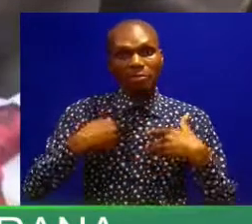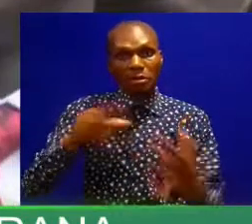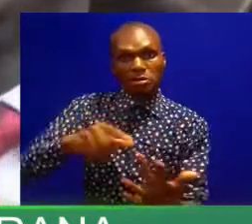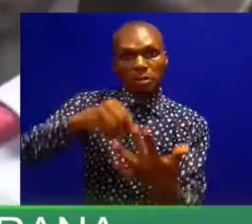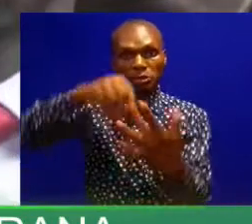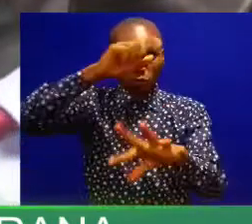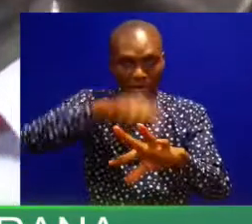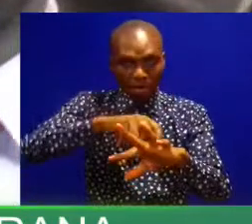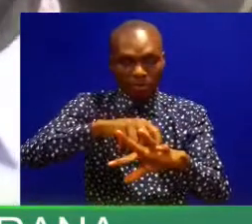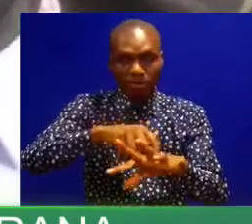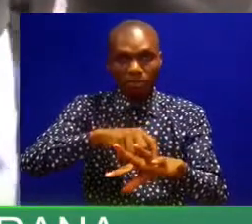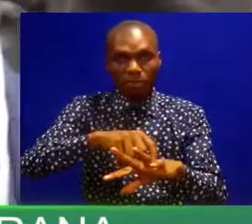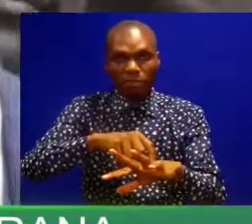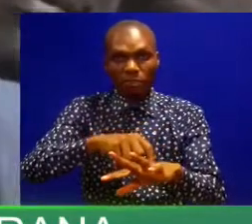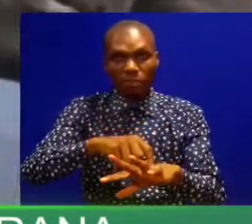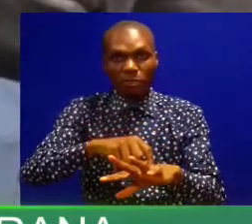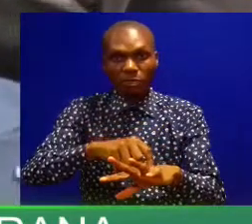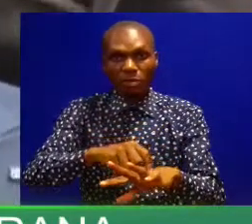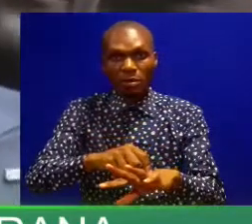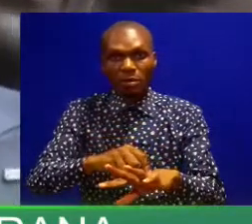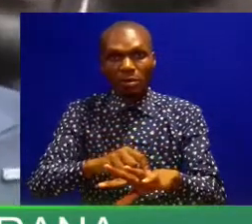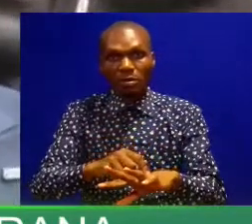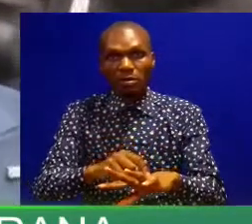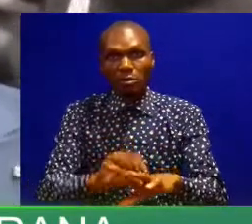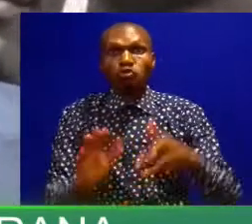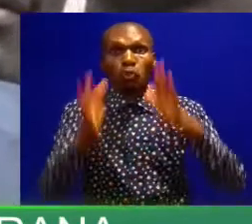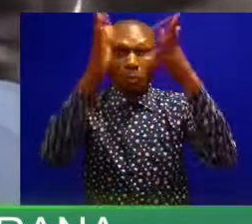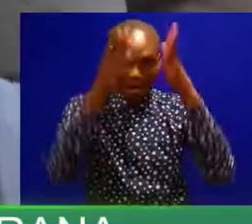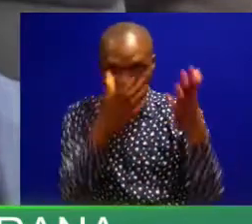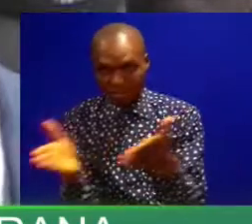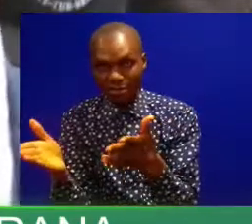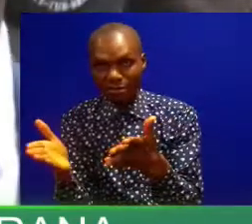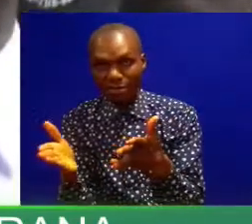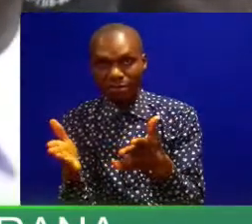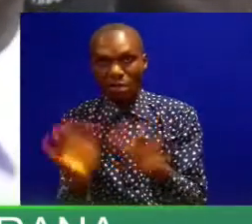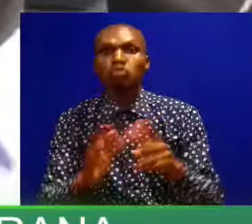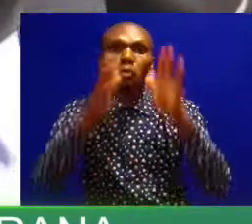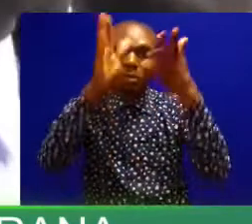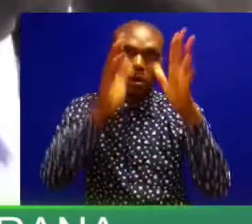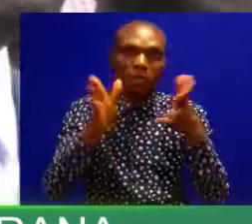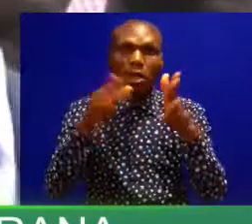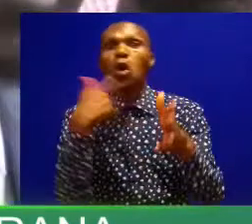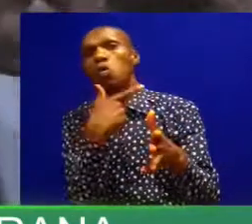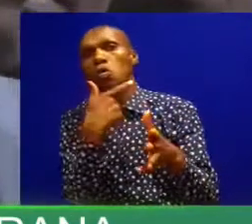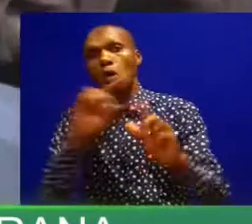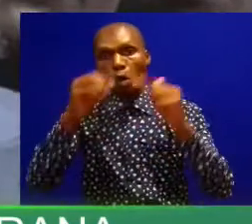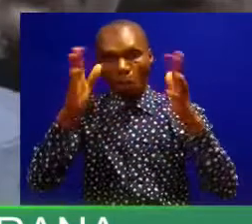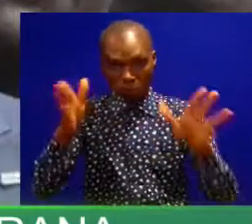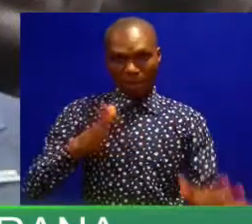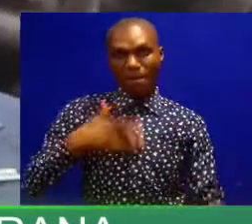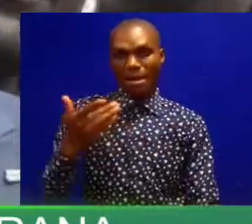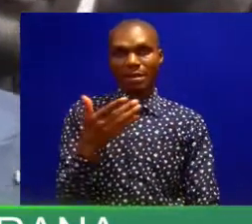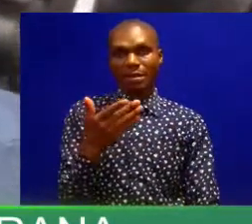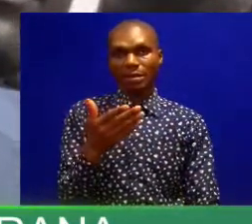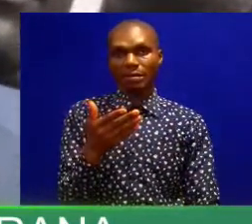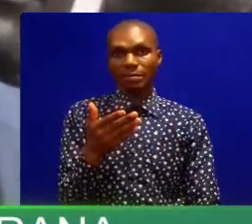hii kwa pongeza kwa pongeza wale wapinzani wangu